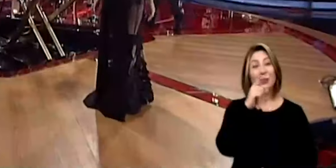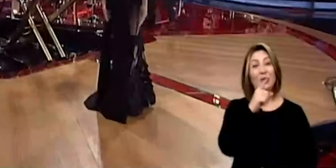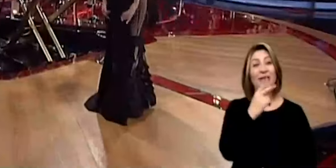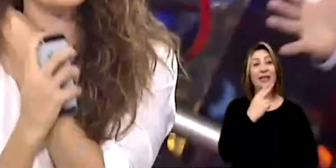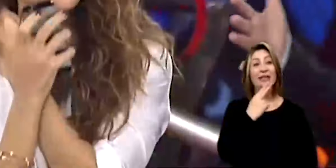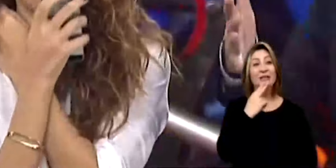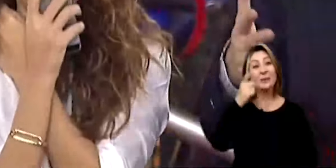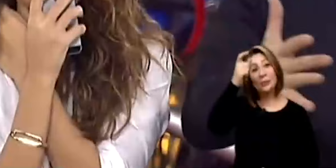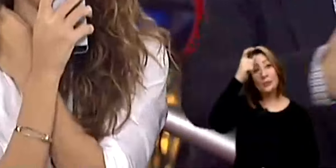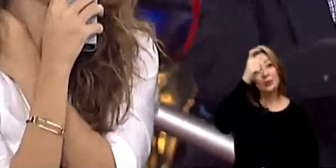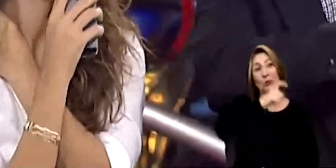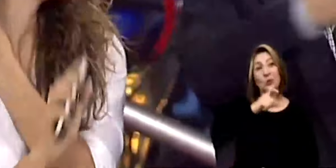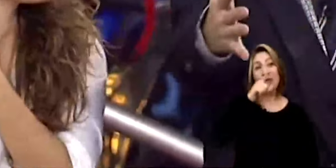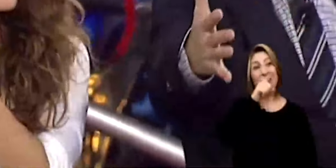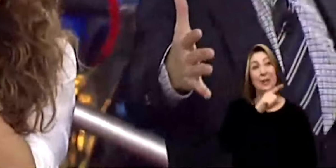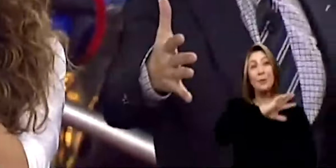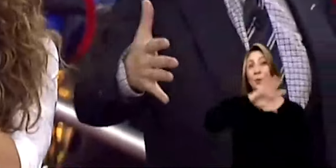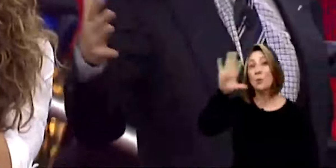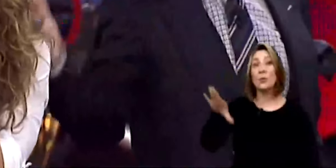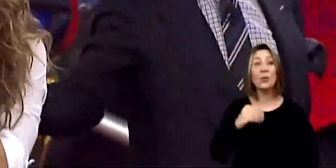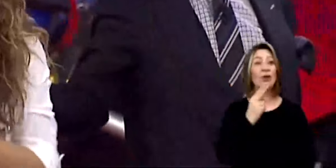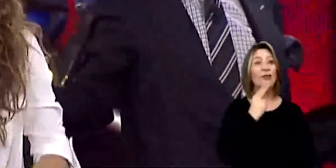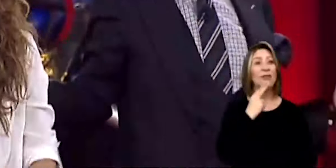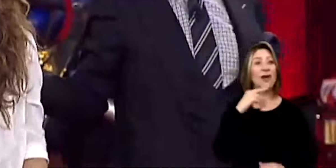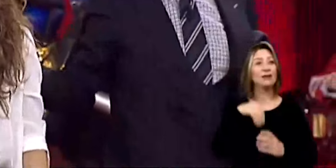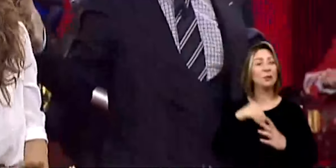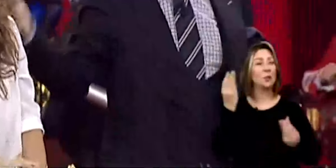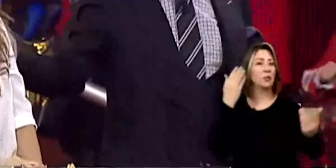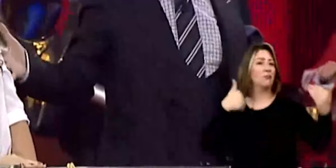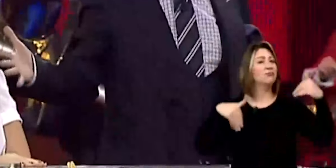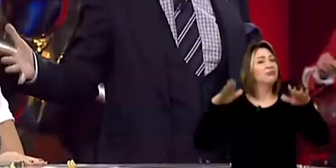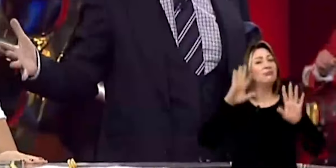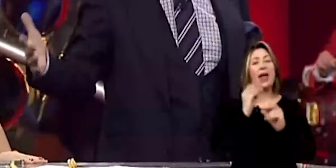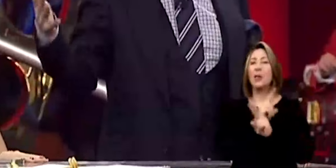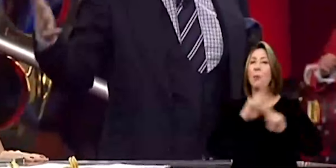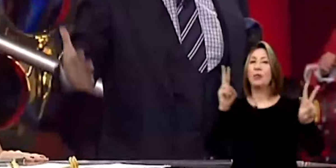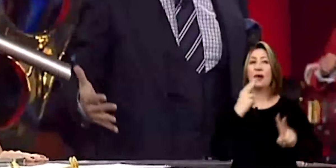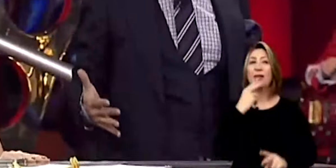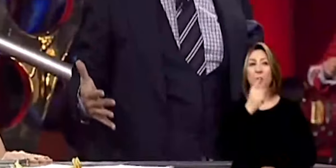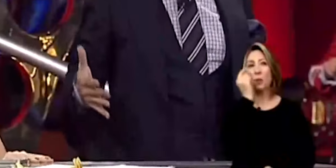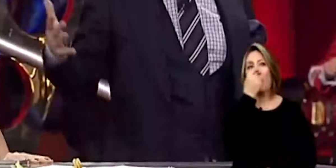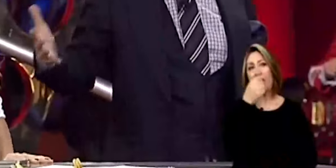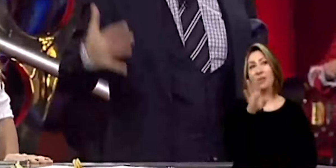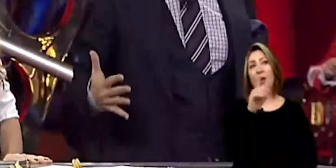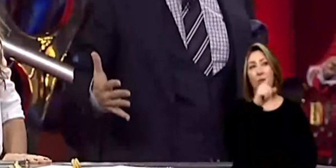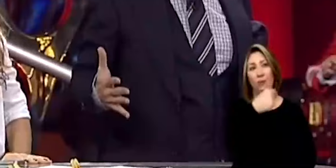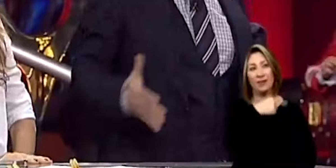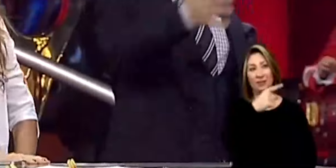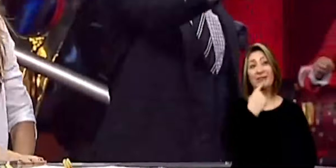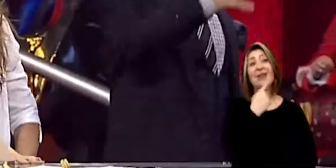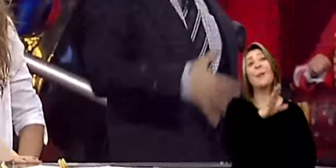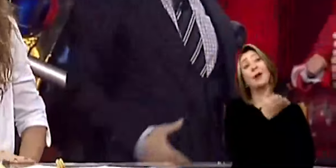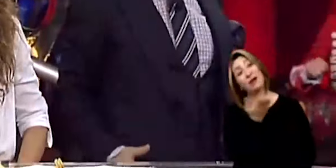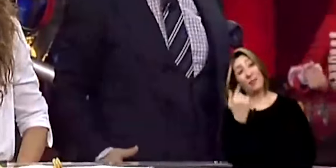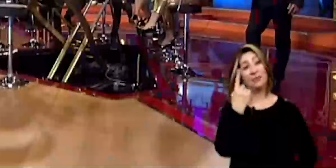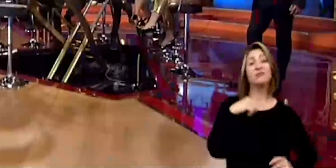kadın Türkiye'de bütün kadınlar arasında en güzel dans eden, en modern kadın. Ama kolay bir şey değil. Onu ben şimdi diyemem ki